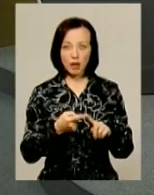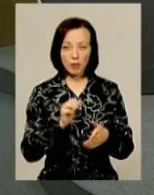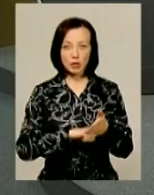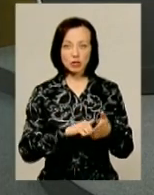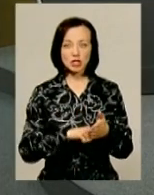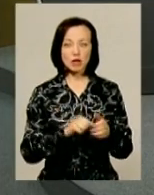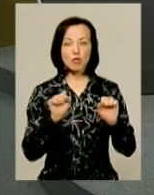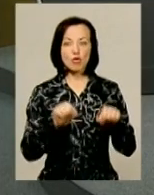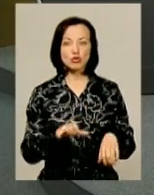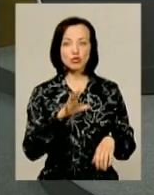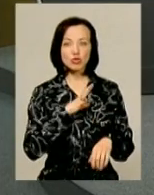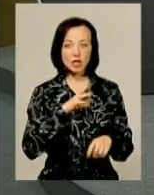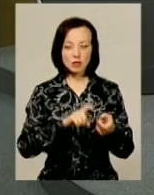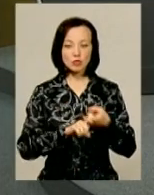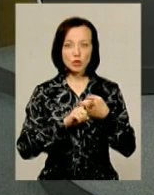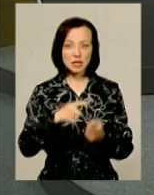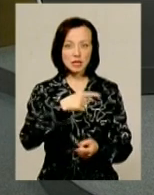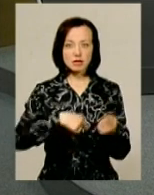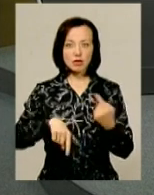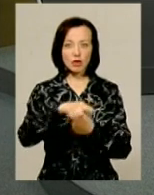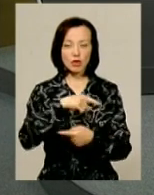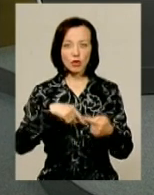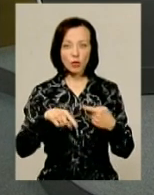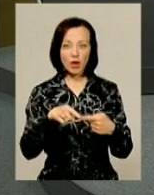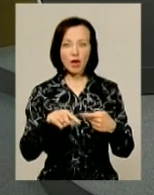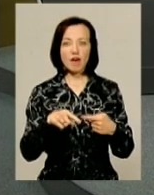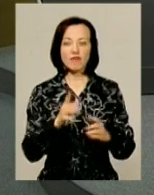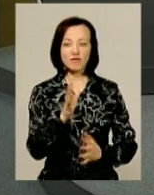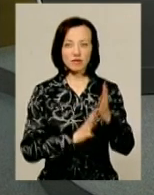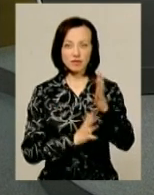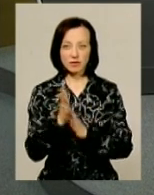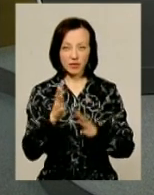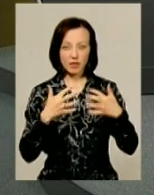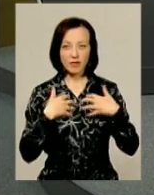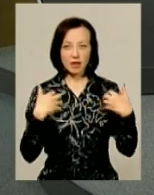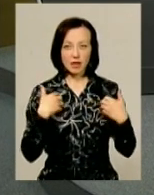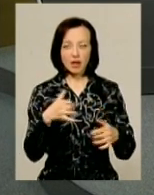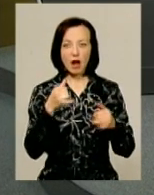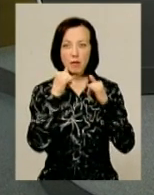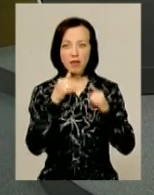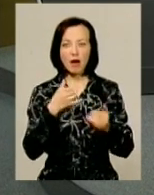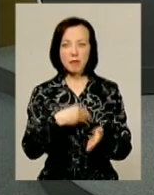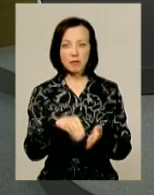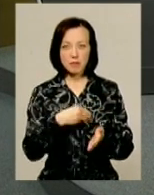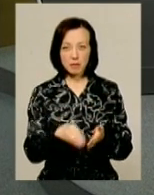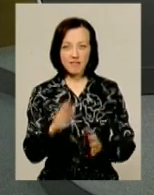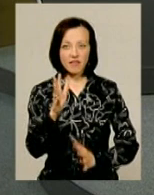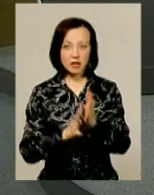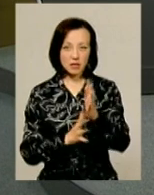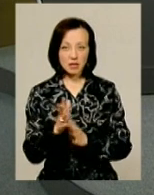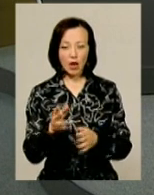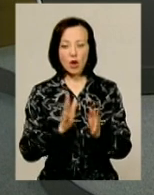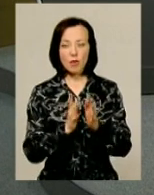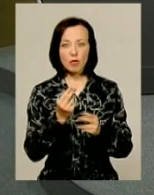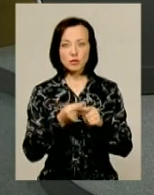збудник африканської чуми, він циркулює в дикій фауні, міг занестися із дикими кабанами і вже з якоюсь рослинною продукцією,